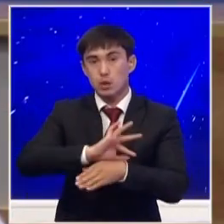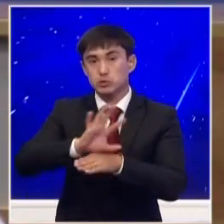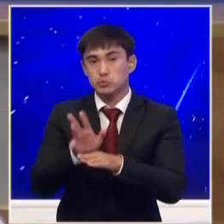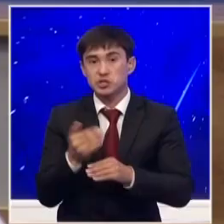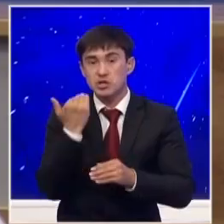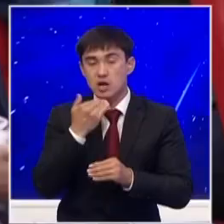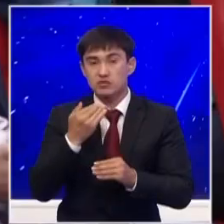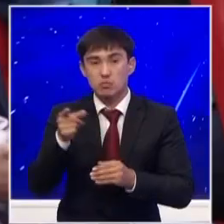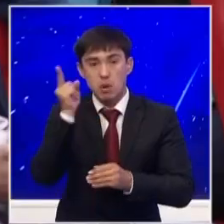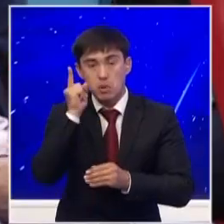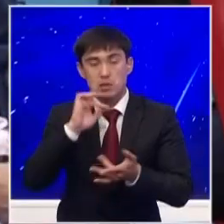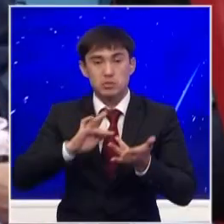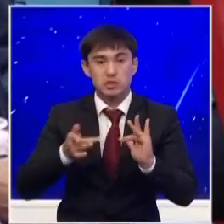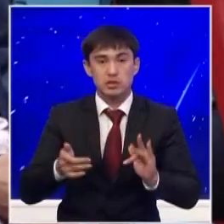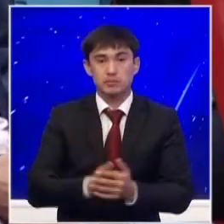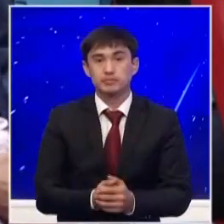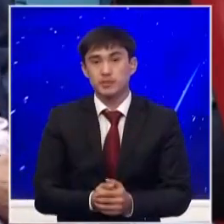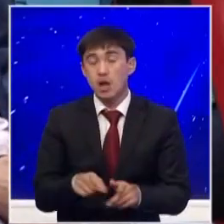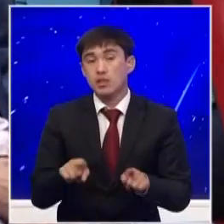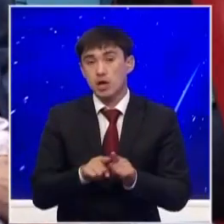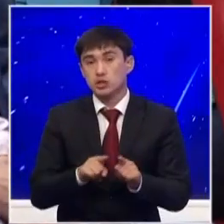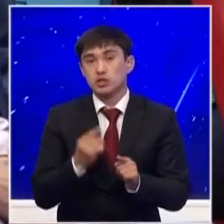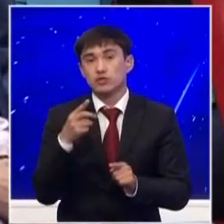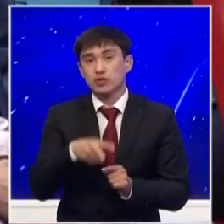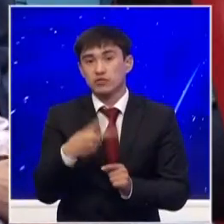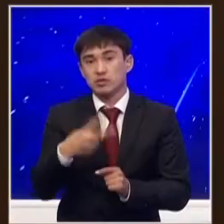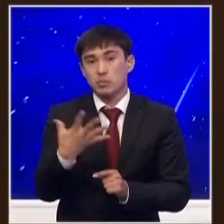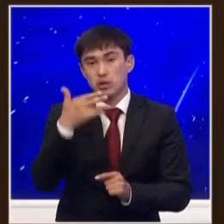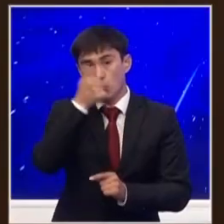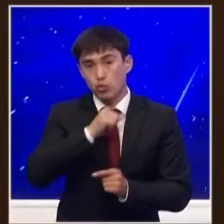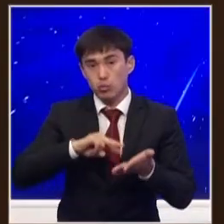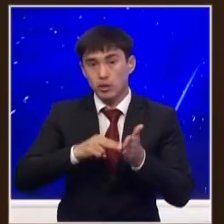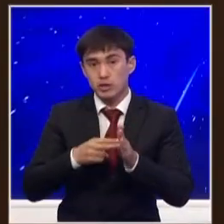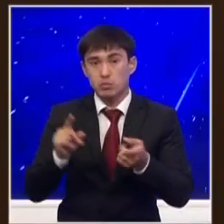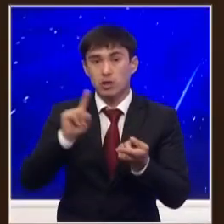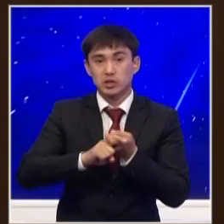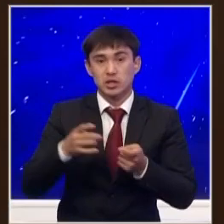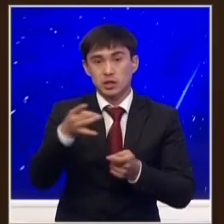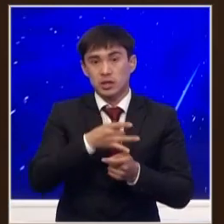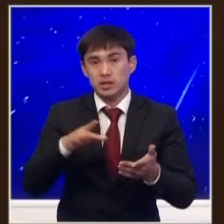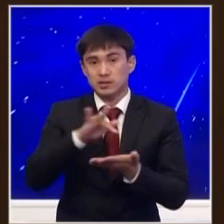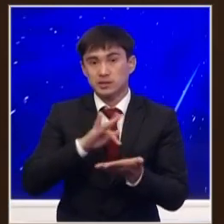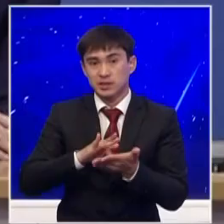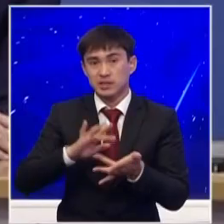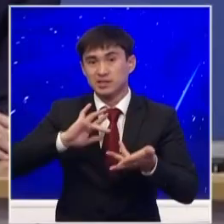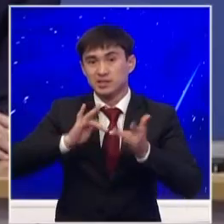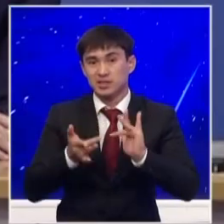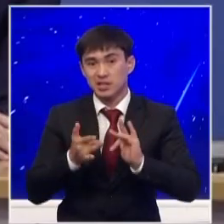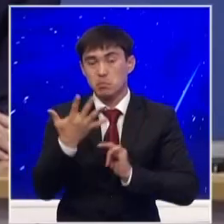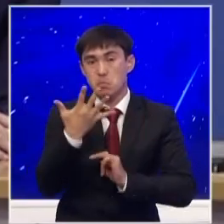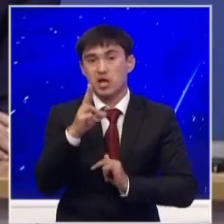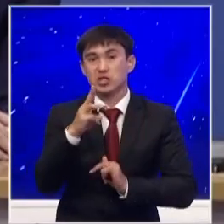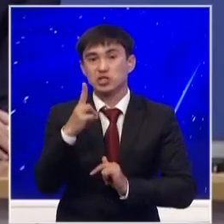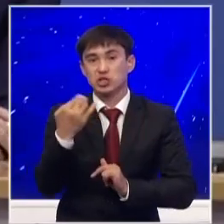обеспечены качественным мобильным интернетом. Также к 2025 году планируется подключить региональный центр к сети